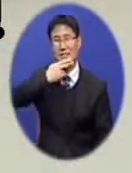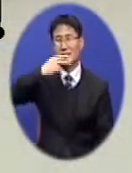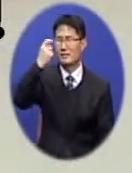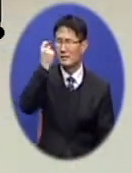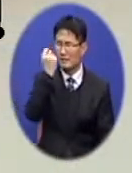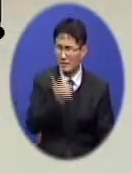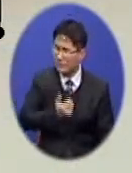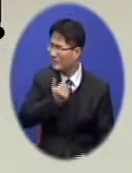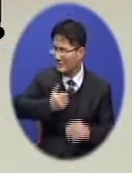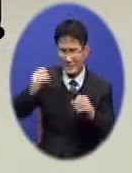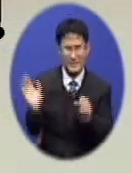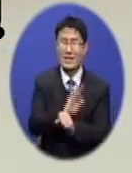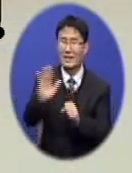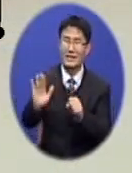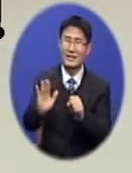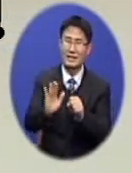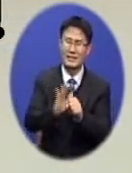없는 슬픈 사랑